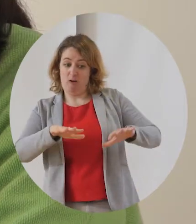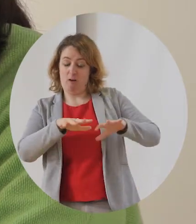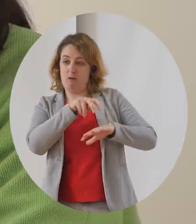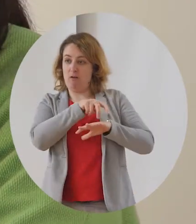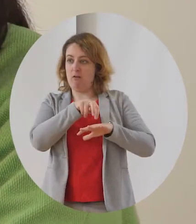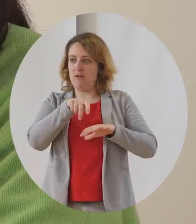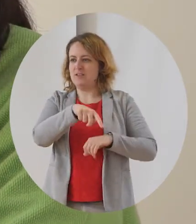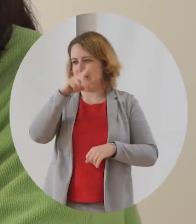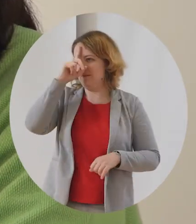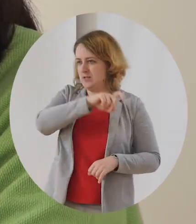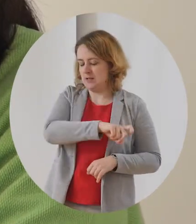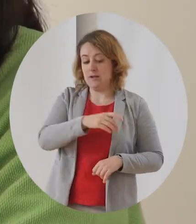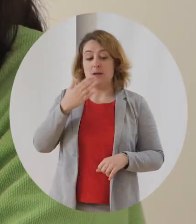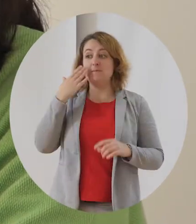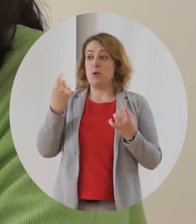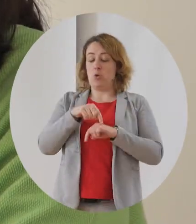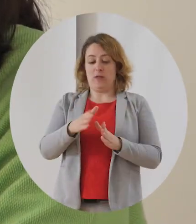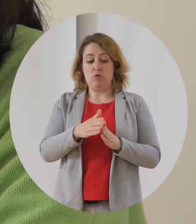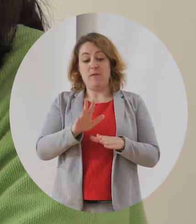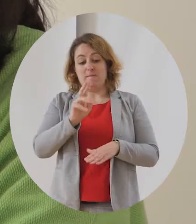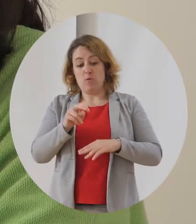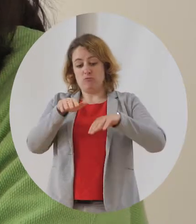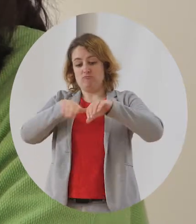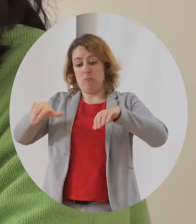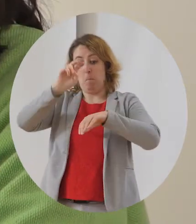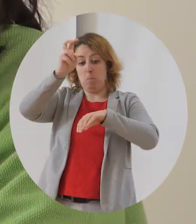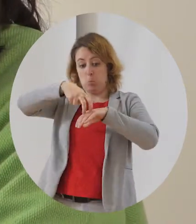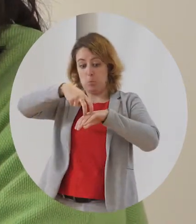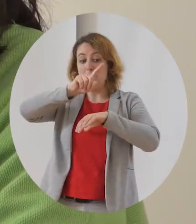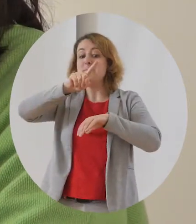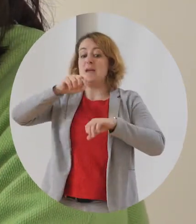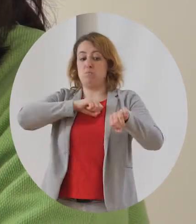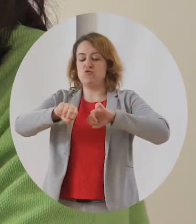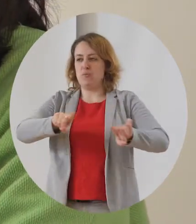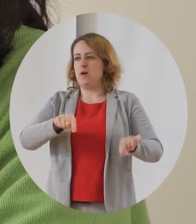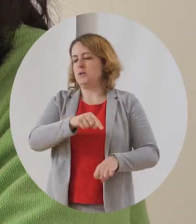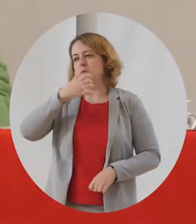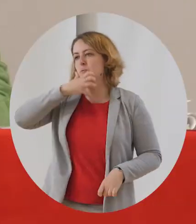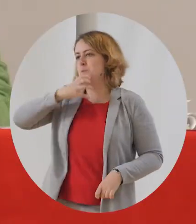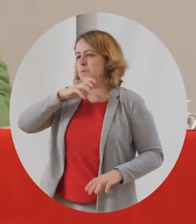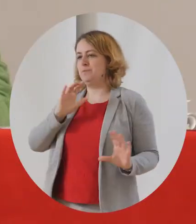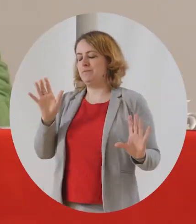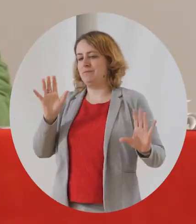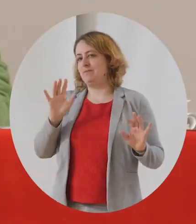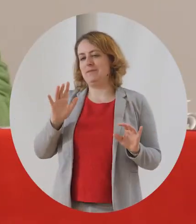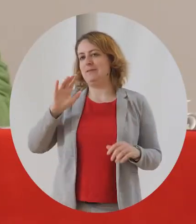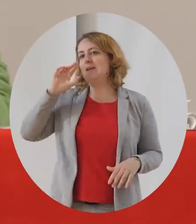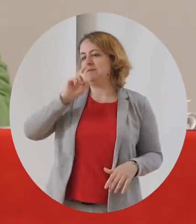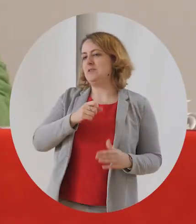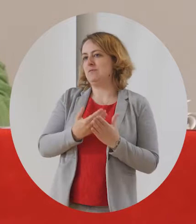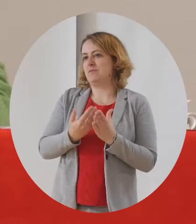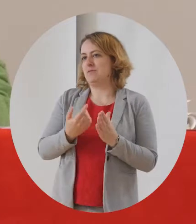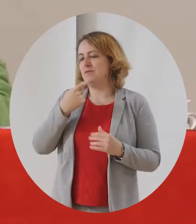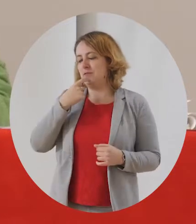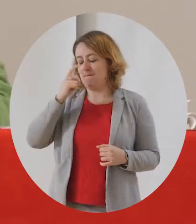faire lentement, ça va être plus difficile. Et s'ils doivent rester debout sans bouger, alors là, c'est terrible. Voilà. Donc, faut être